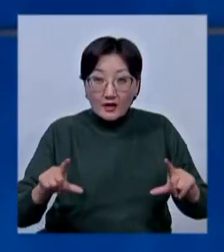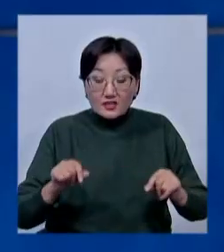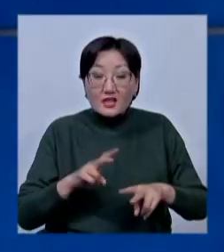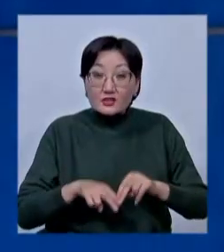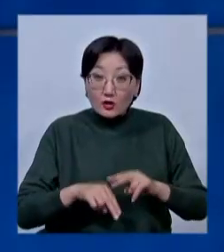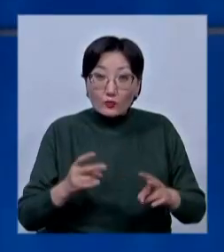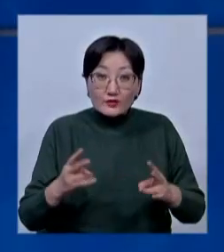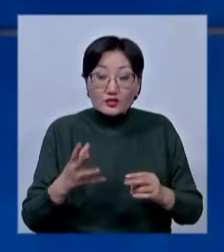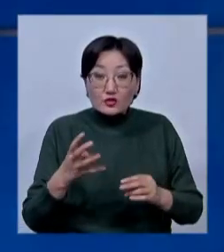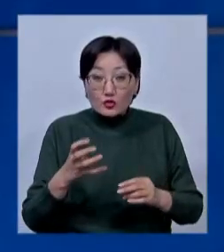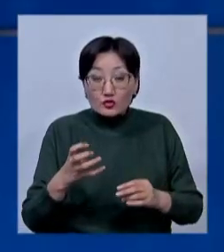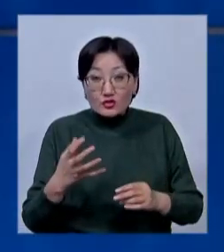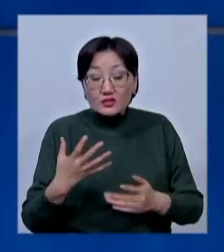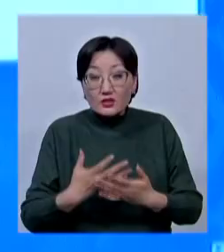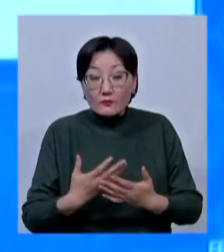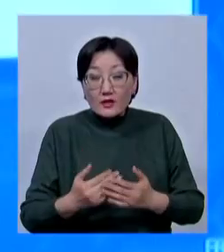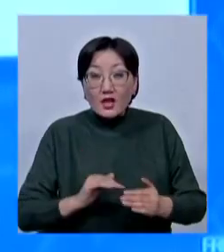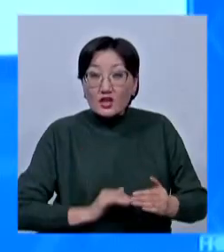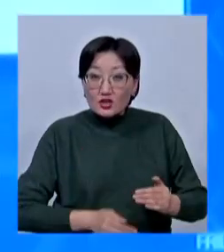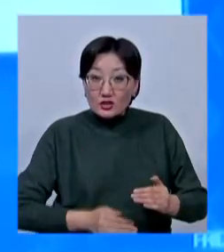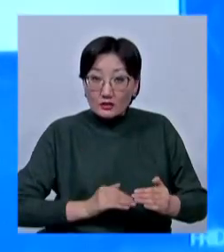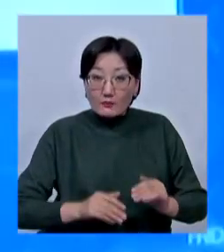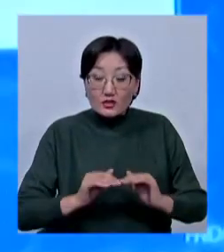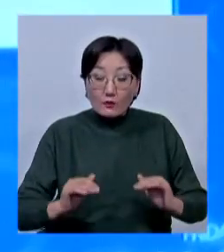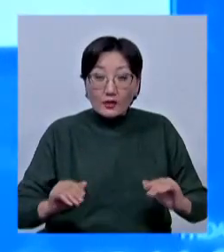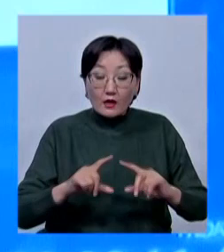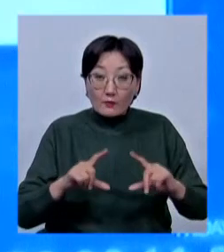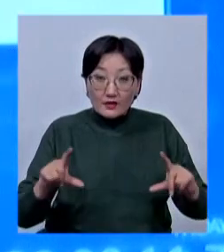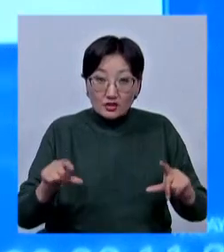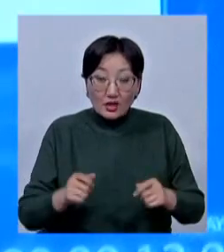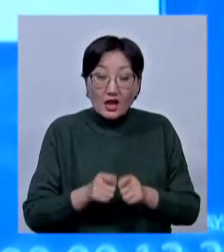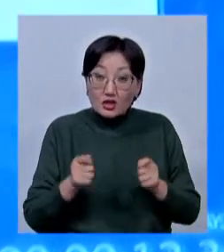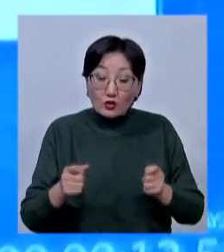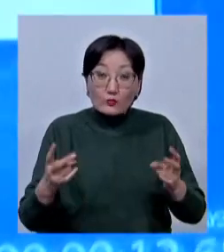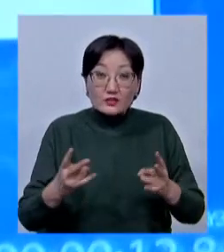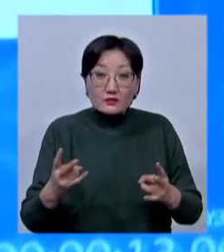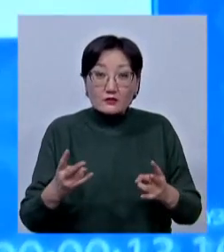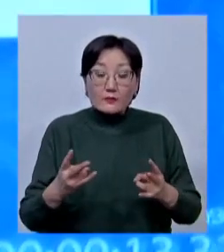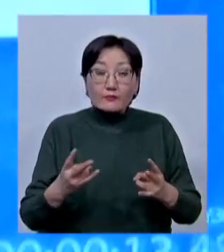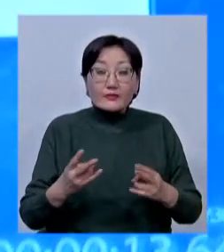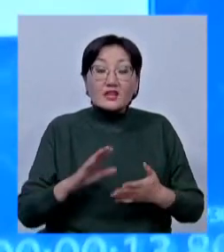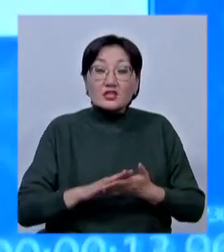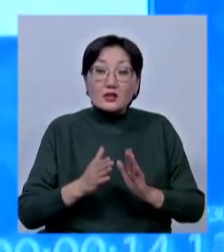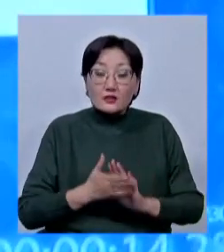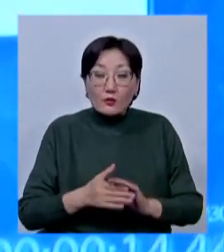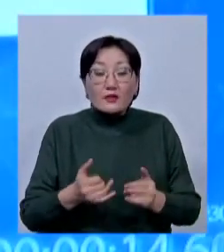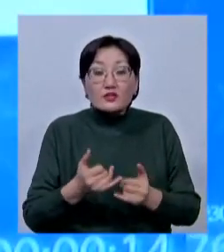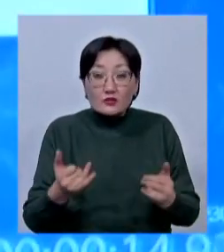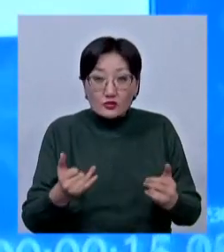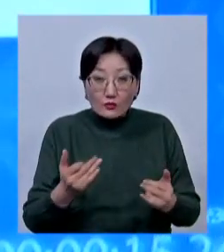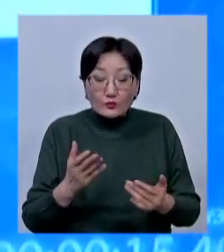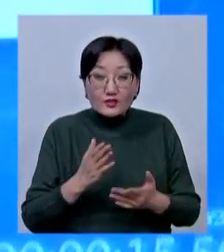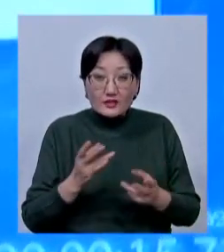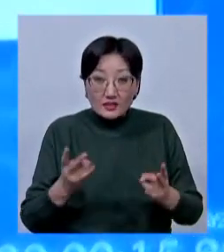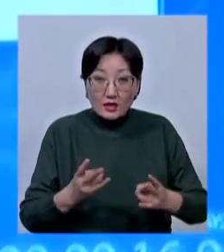керек. 400-ге таман жеке меншік балабақша ашуымыз керек, жағдайларды жасауымыз керек.